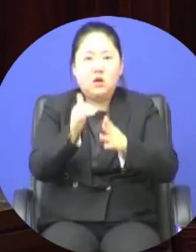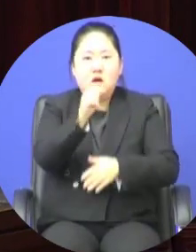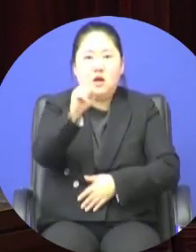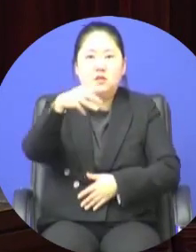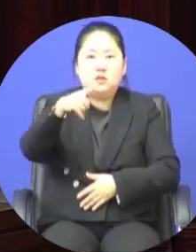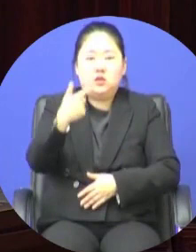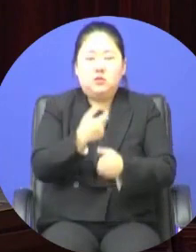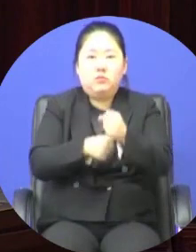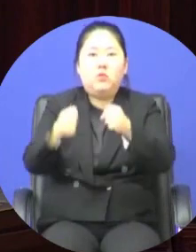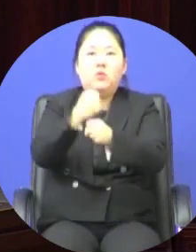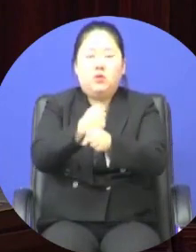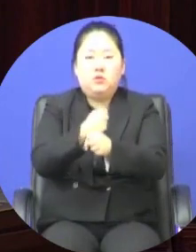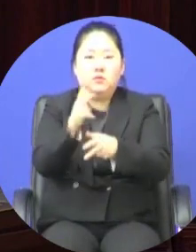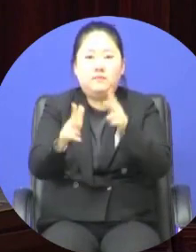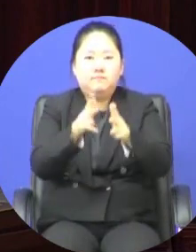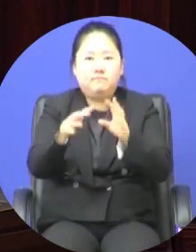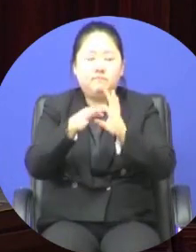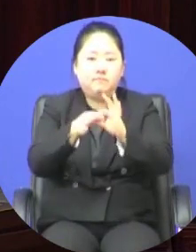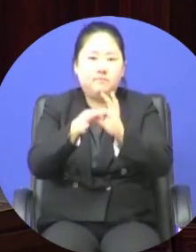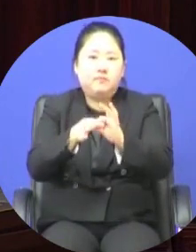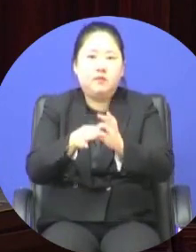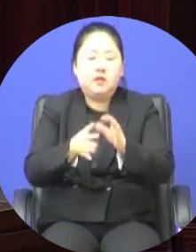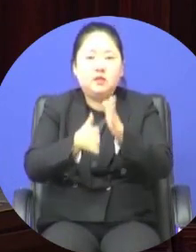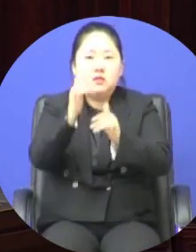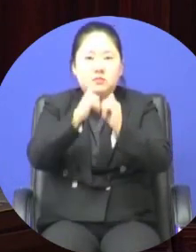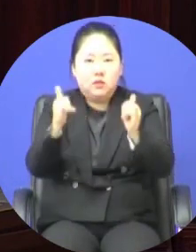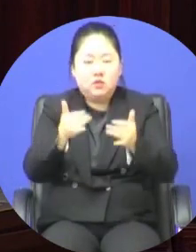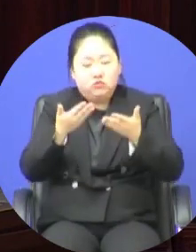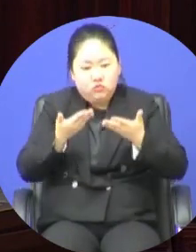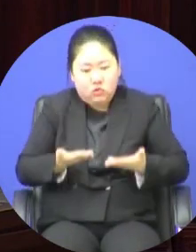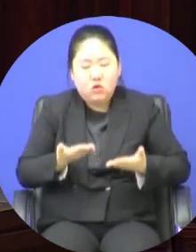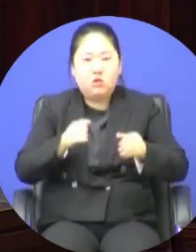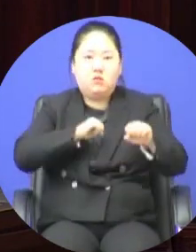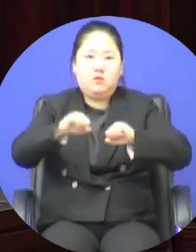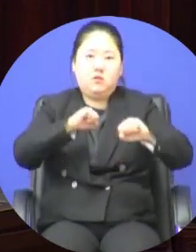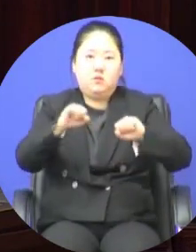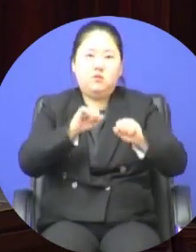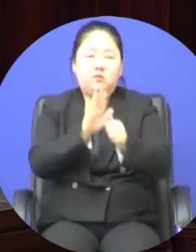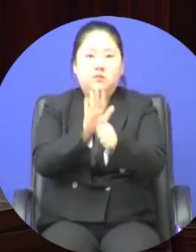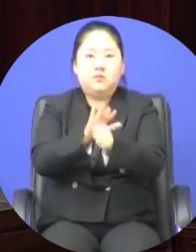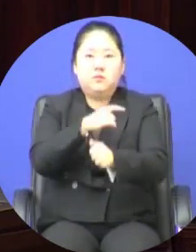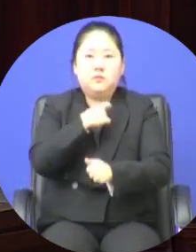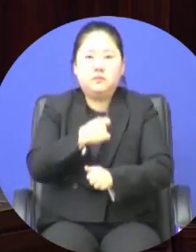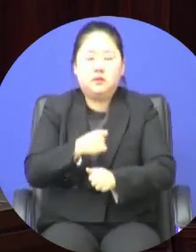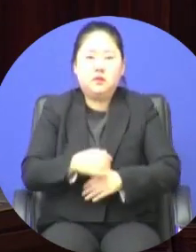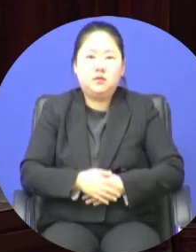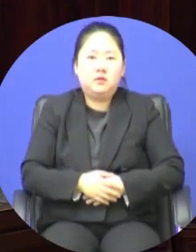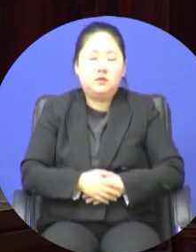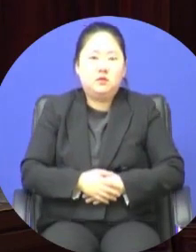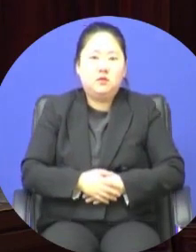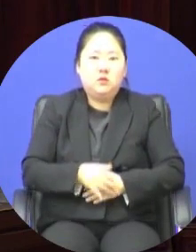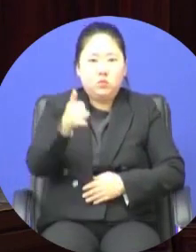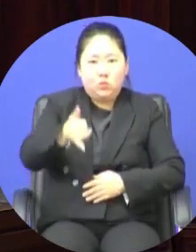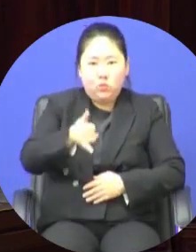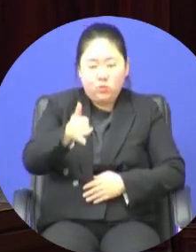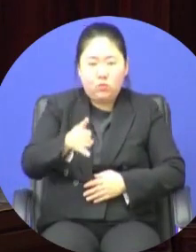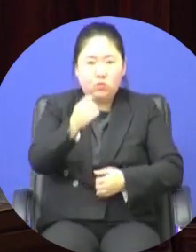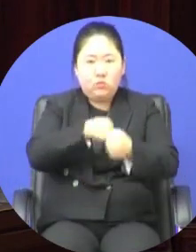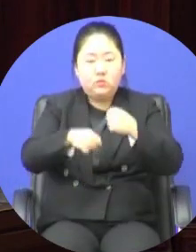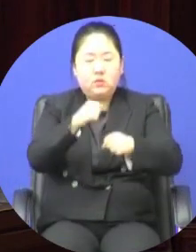통해 시민의 여가 공간 확충에 노력하겠습니다. 농축산업의 경쟁력을 높여 새로운 미래를